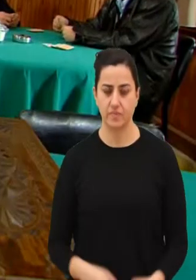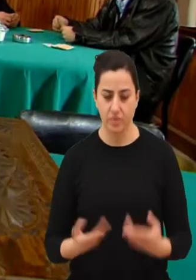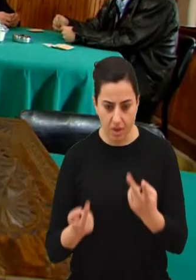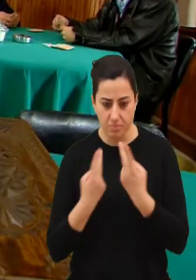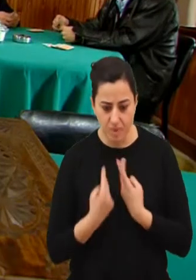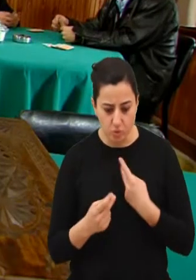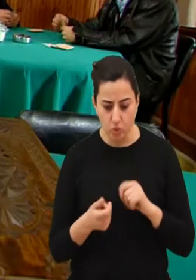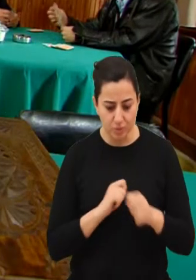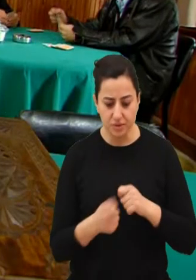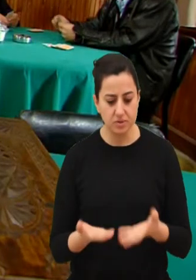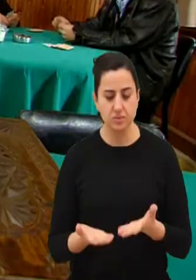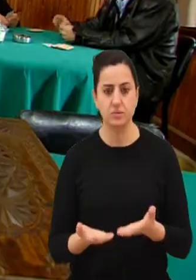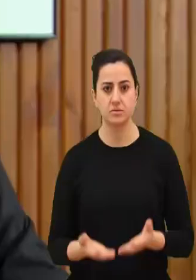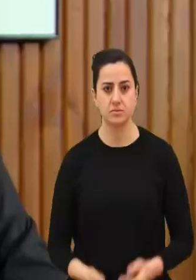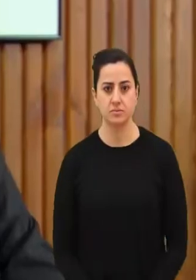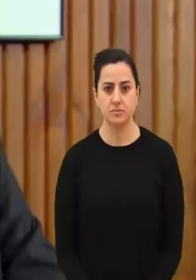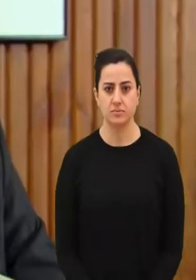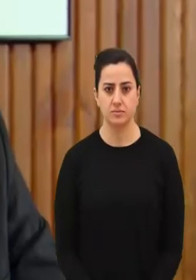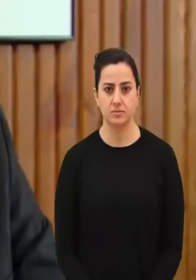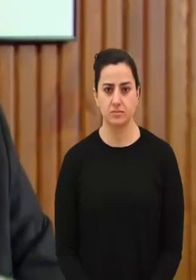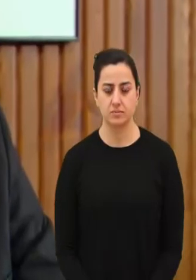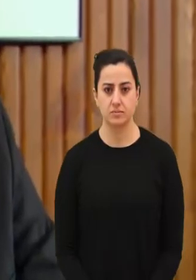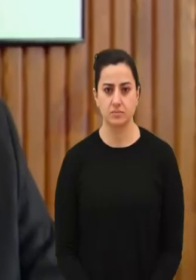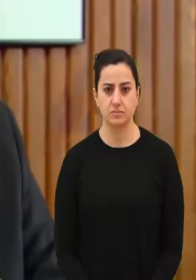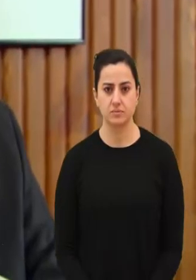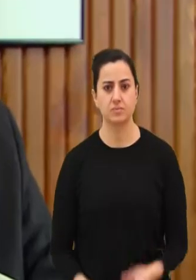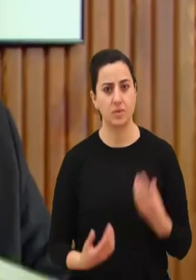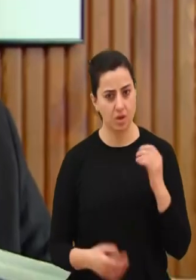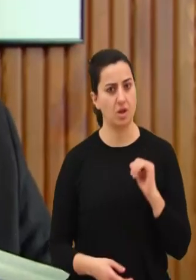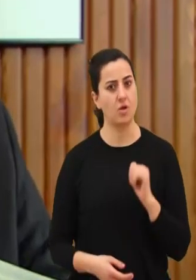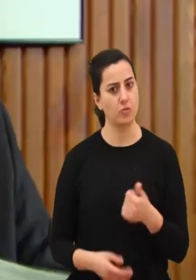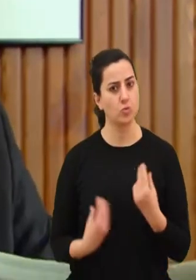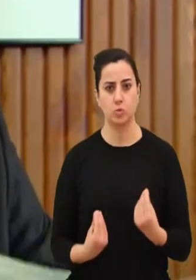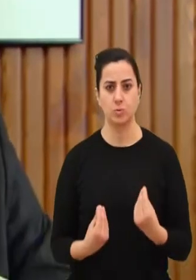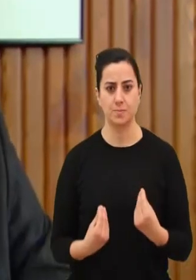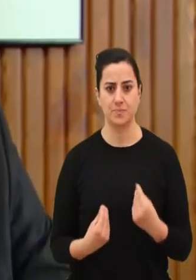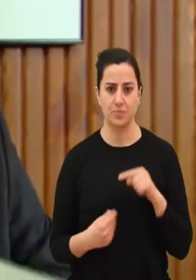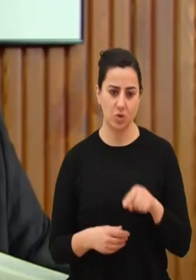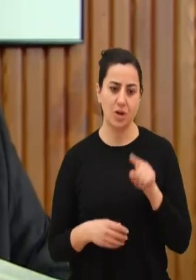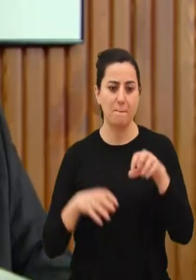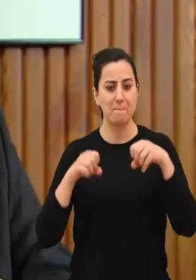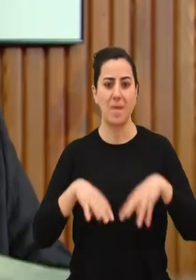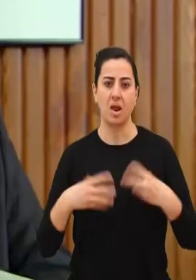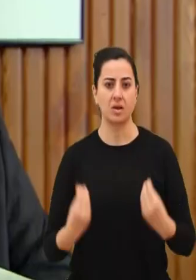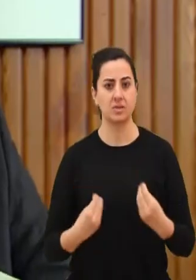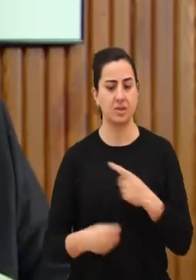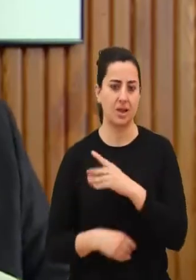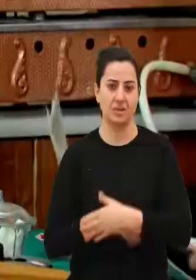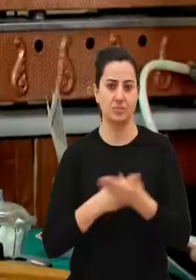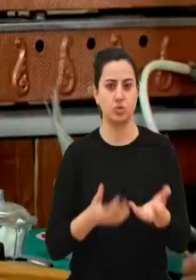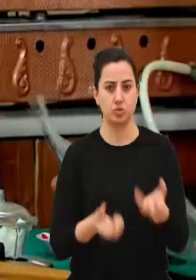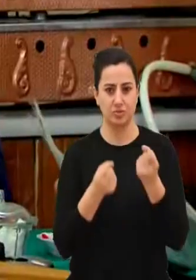benim kuponumu nasıl yırtıyorsun kardeşim? Ya, ne güzel işte Mesut abi. Hem bu vesileyle bırakmış olursun. İyilik yapmış